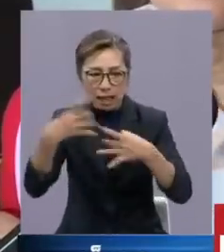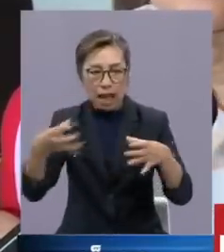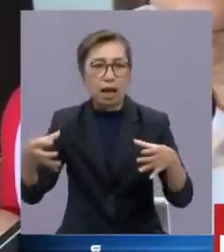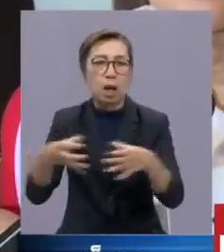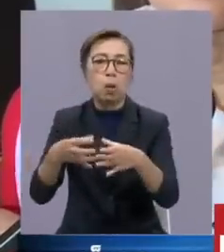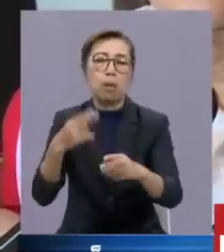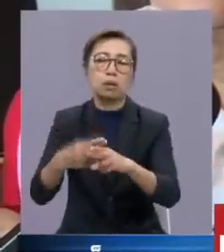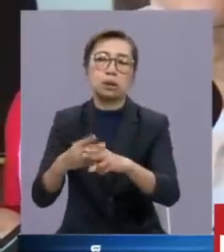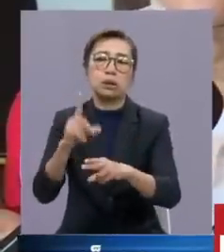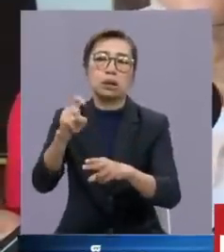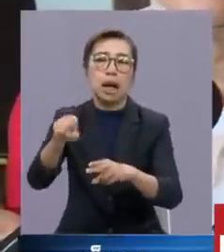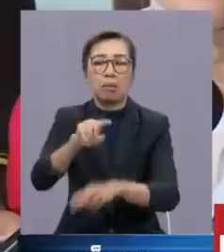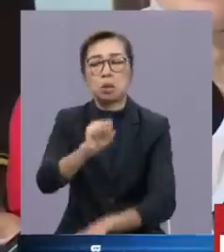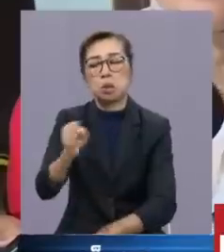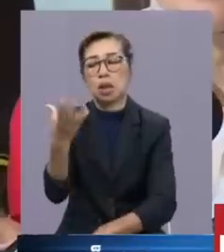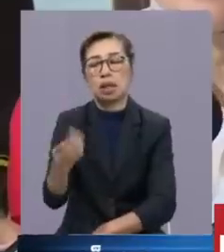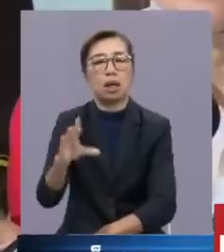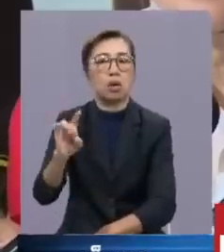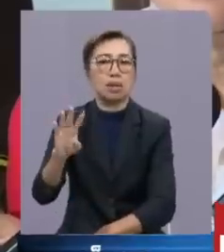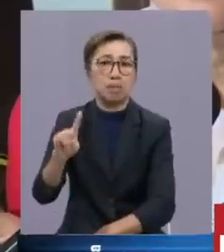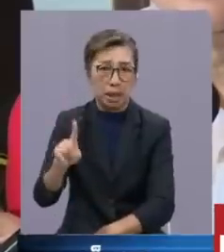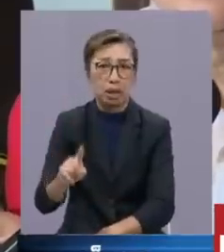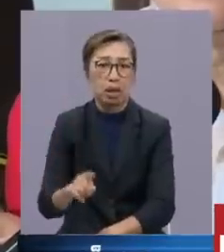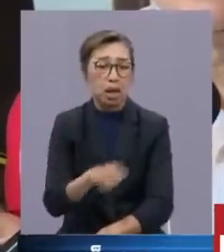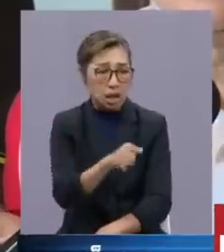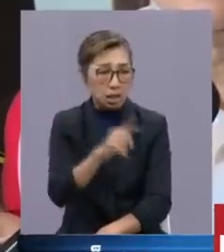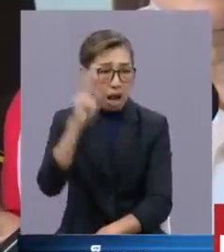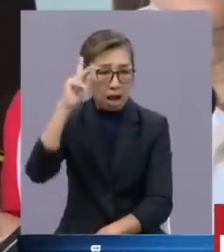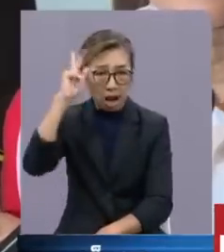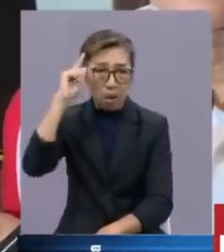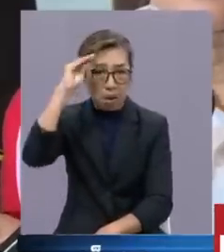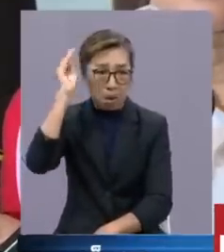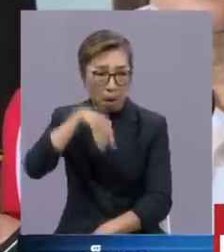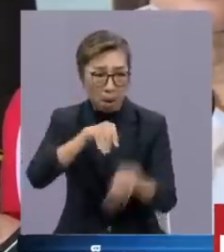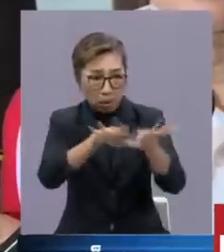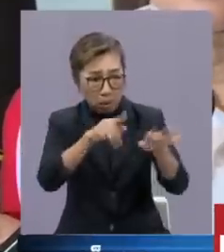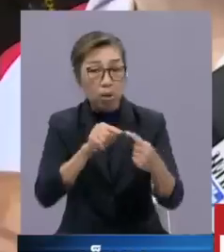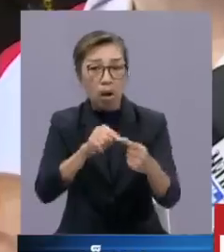าทำลายเพื่อไทยได้และเพื่อไทยยังจะโง่ให้เขาทำลายต่อเนี่ยผมเชื่อว่าเพื่อไทยไม่ทำนะ